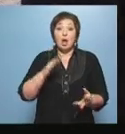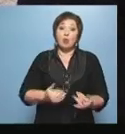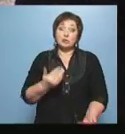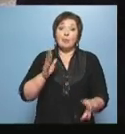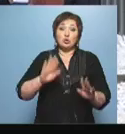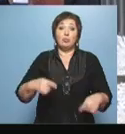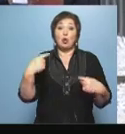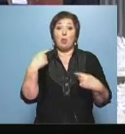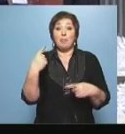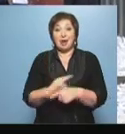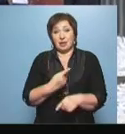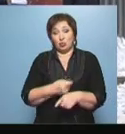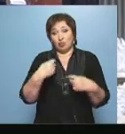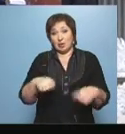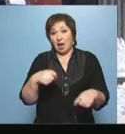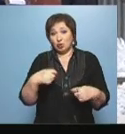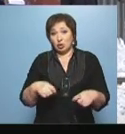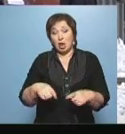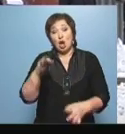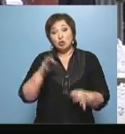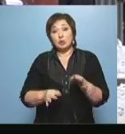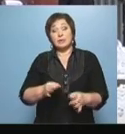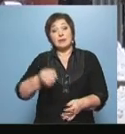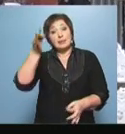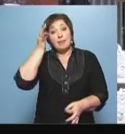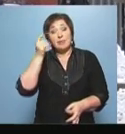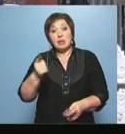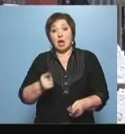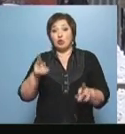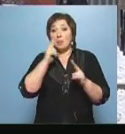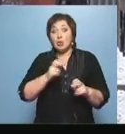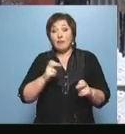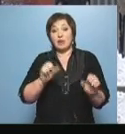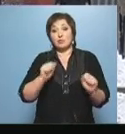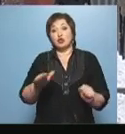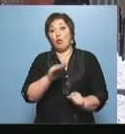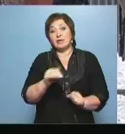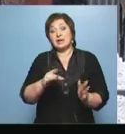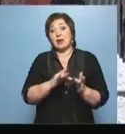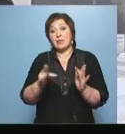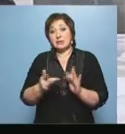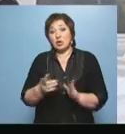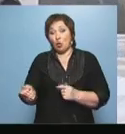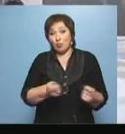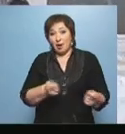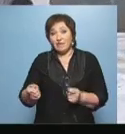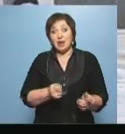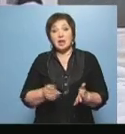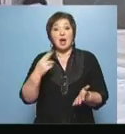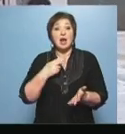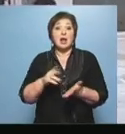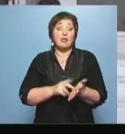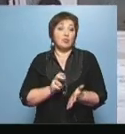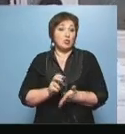продадут на торгах. Судебные приставы еще раз напоминают, проверить задолженность можно на официальном сайте управления в банке данных